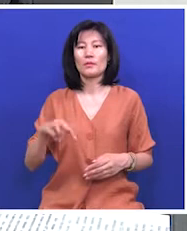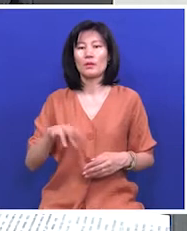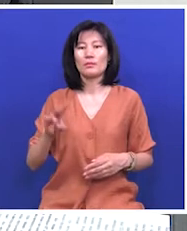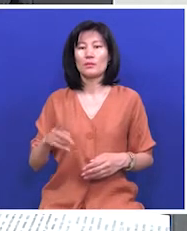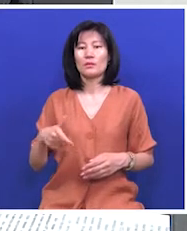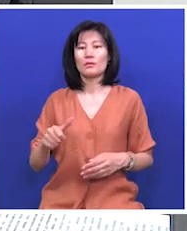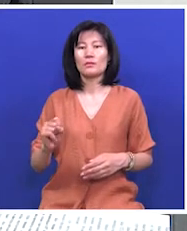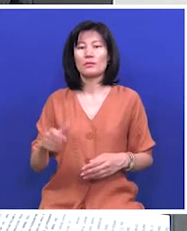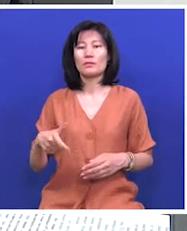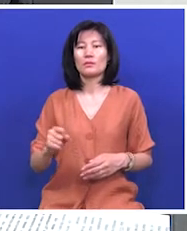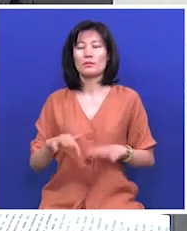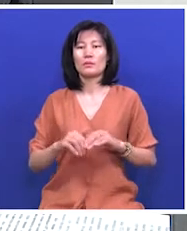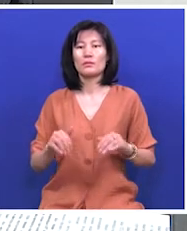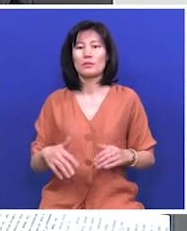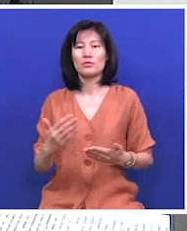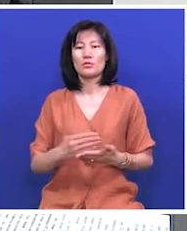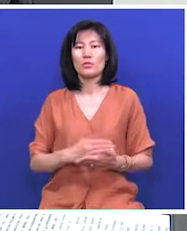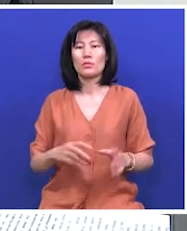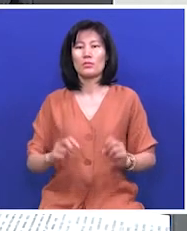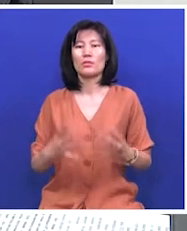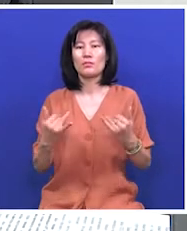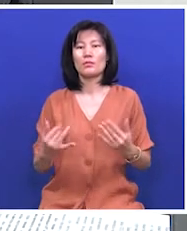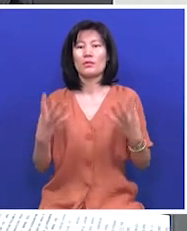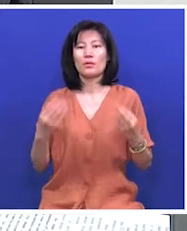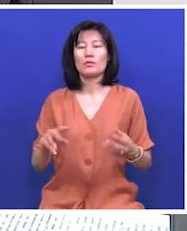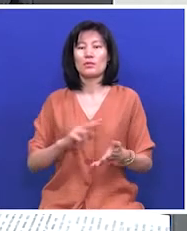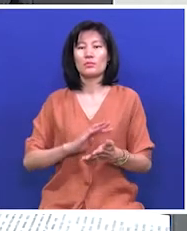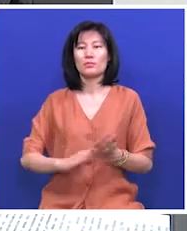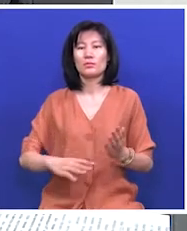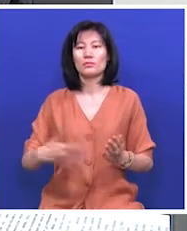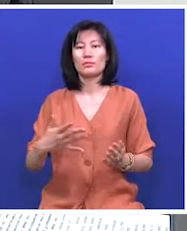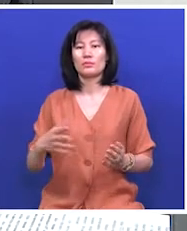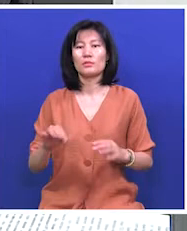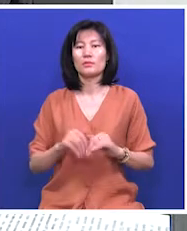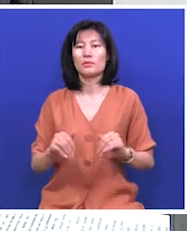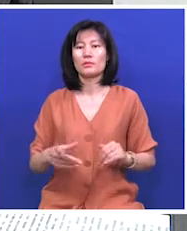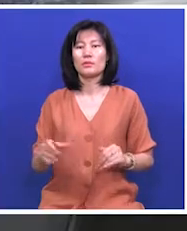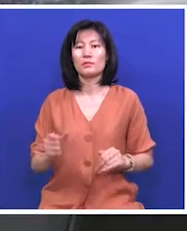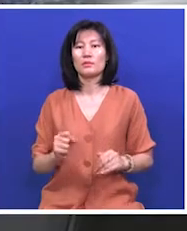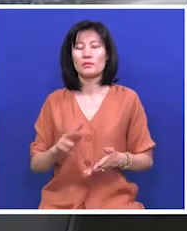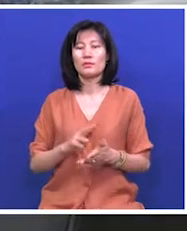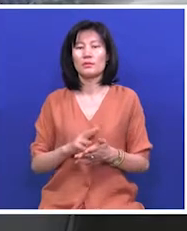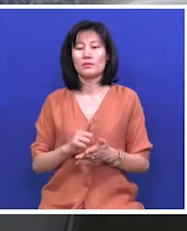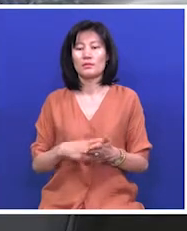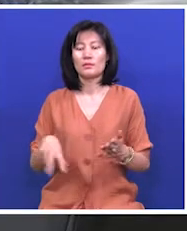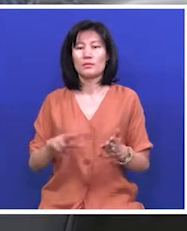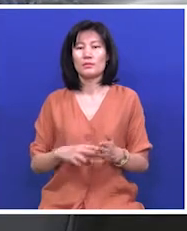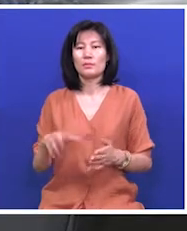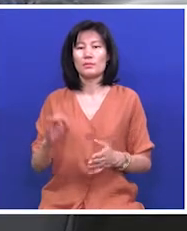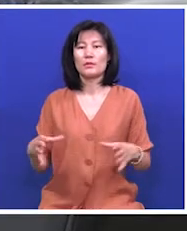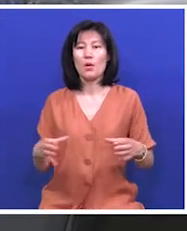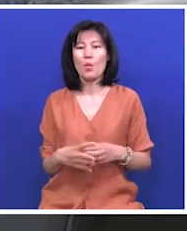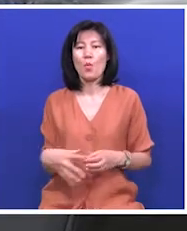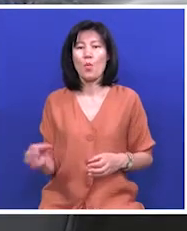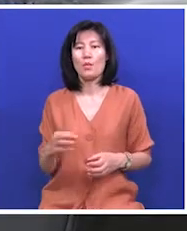122 мың гектарға егу жоспарланған, бүгінгі таңда 95 мың гектары егіліп 78% құрап